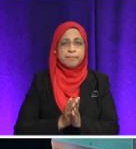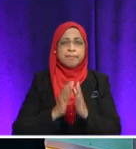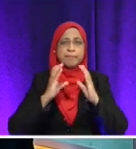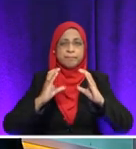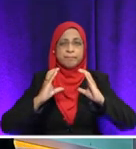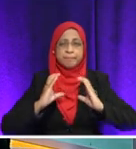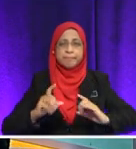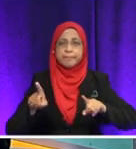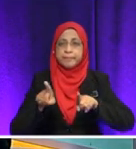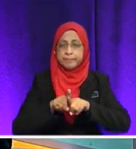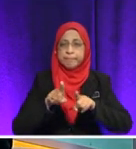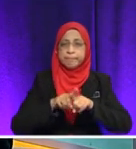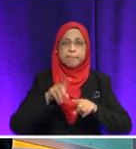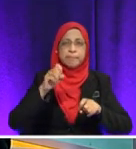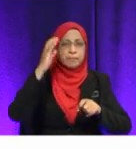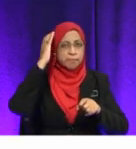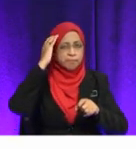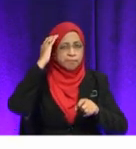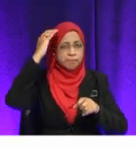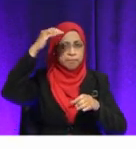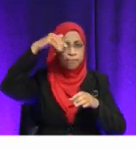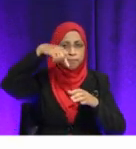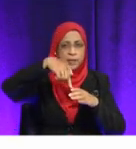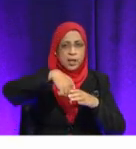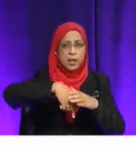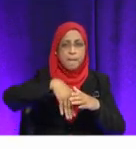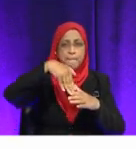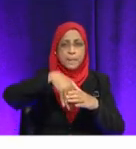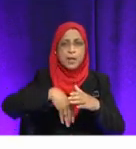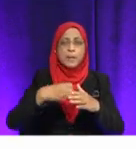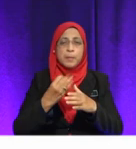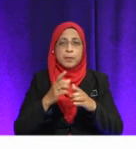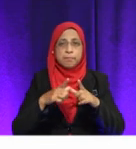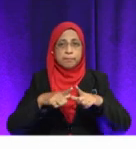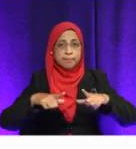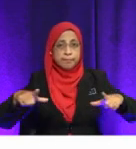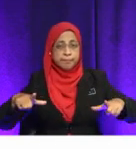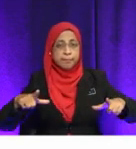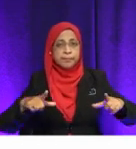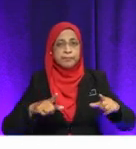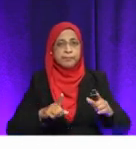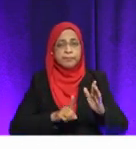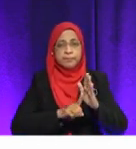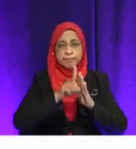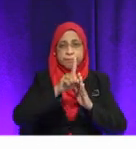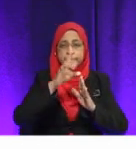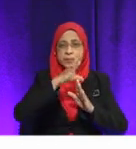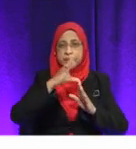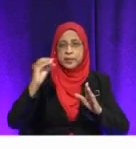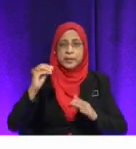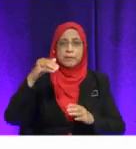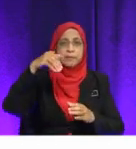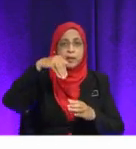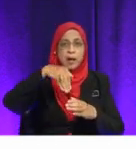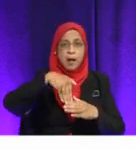Kenapa sih kedalaman oke yang penting kita tahulah ukuran lebar tinggi dan kedalaman sesuatu objek itulah